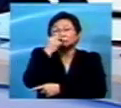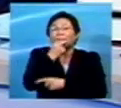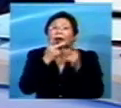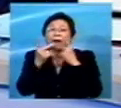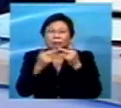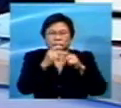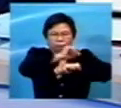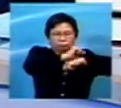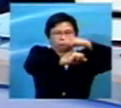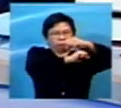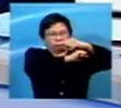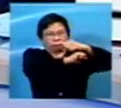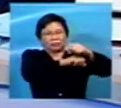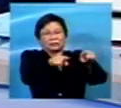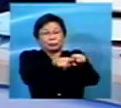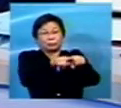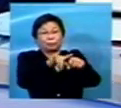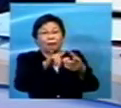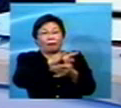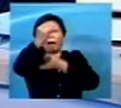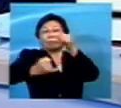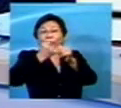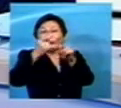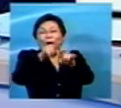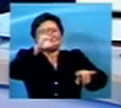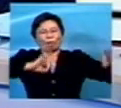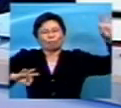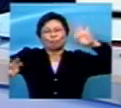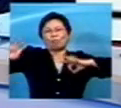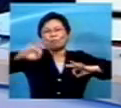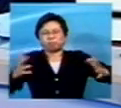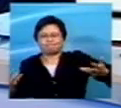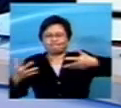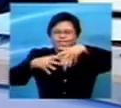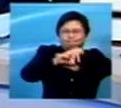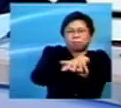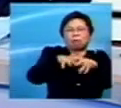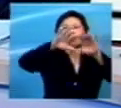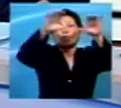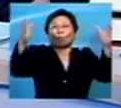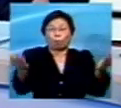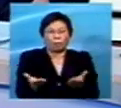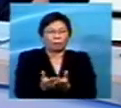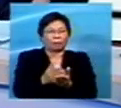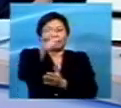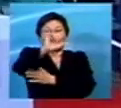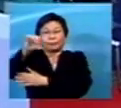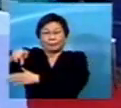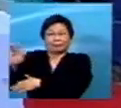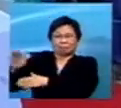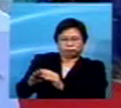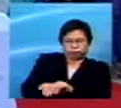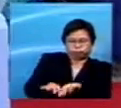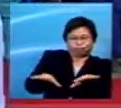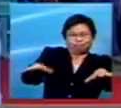berkata infrastruktur bertaraf antarabangsa memberi manfaat kepada integrasi global. Rantau Asia Pasifik kini